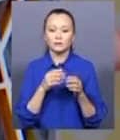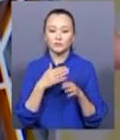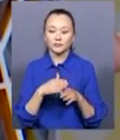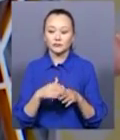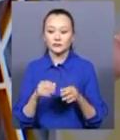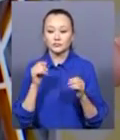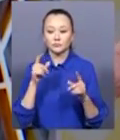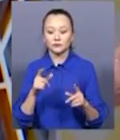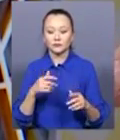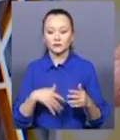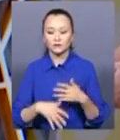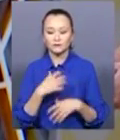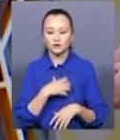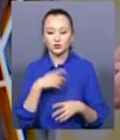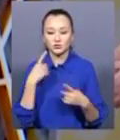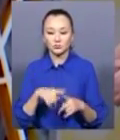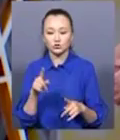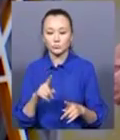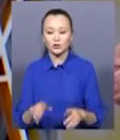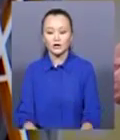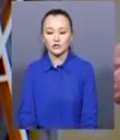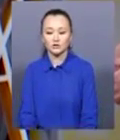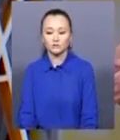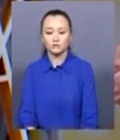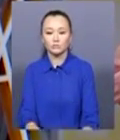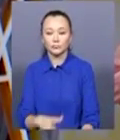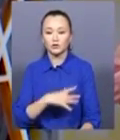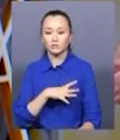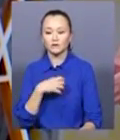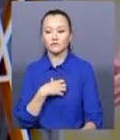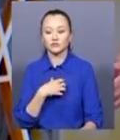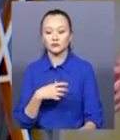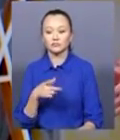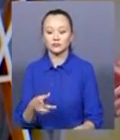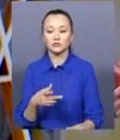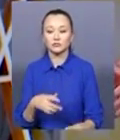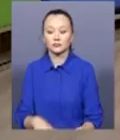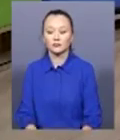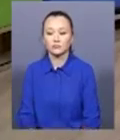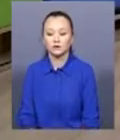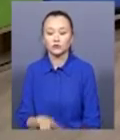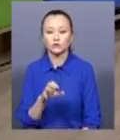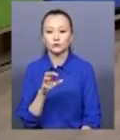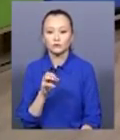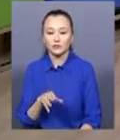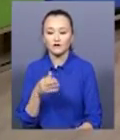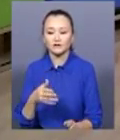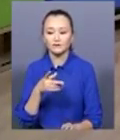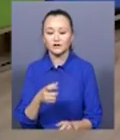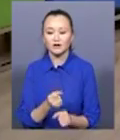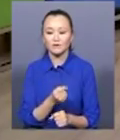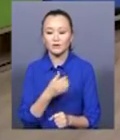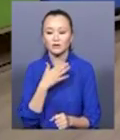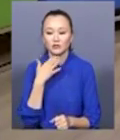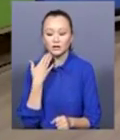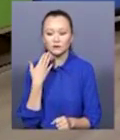свой организм. Насколько важна именно техника, чтобы колени не выходили? Почему? Потому что нагрузка идет на сустав. Если вы не хотите